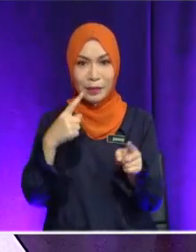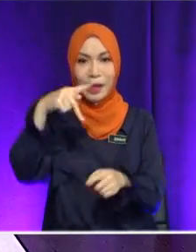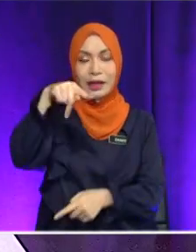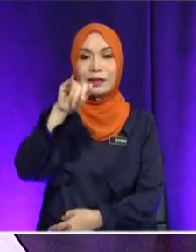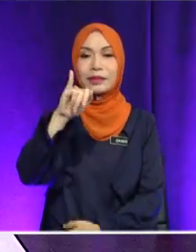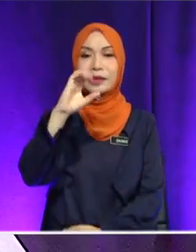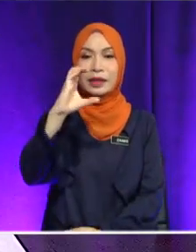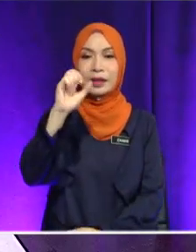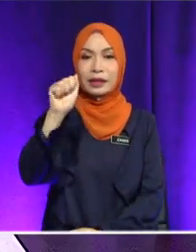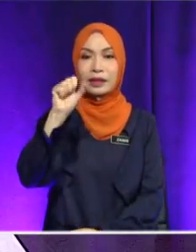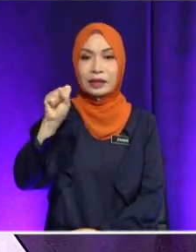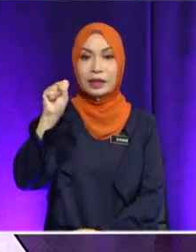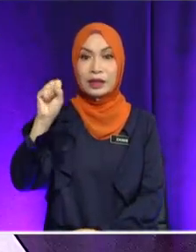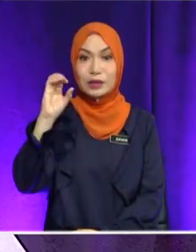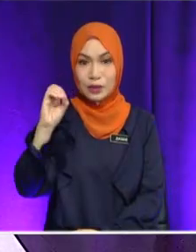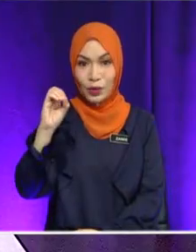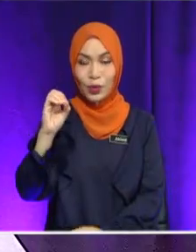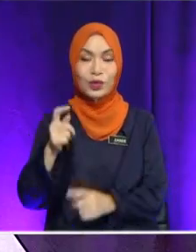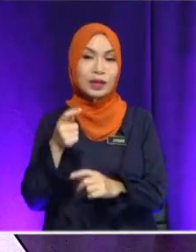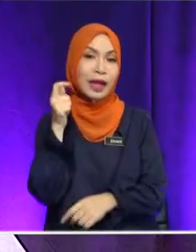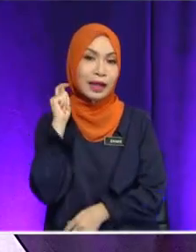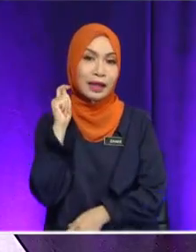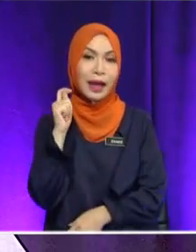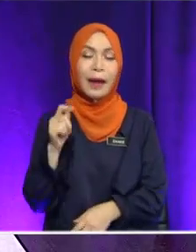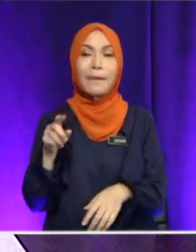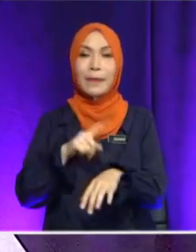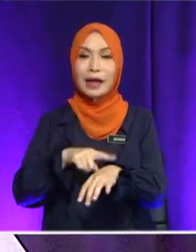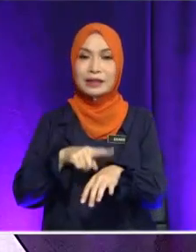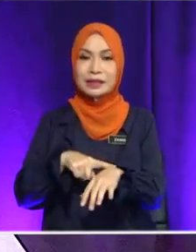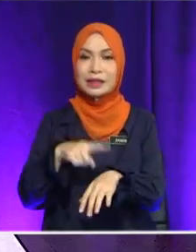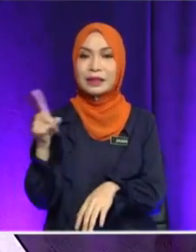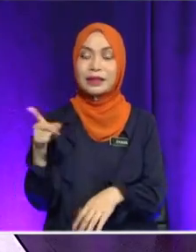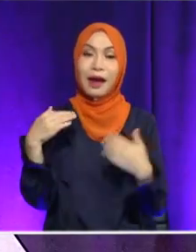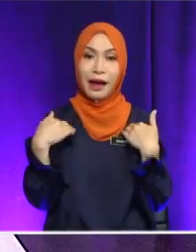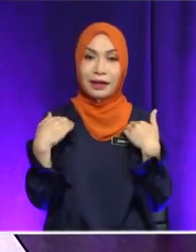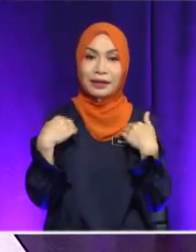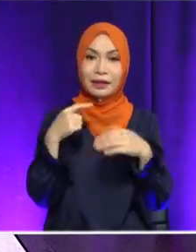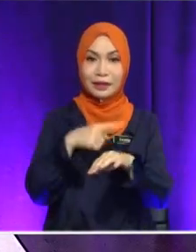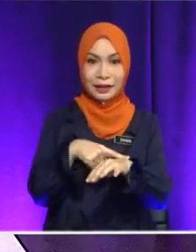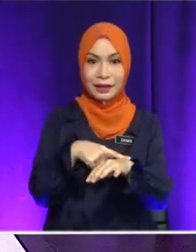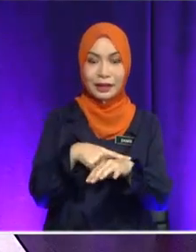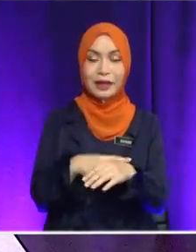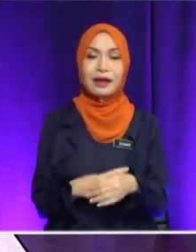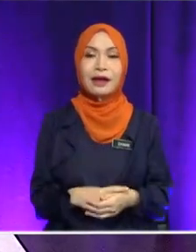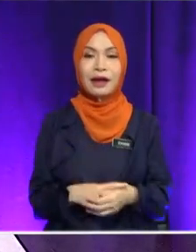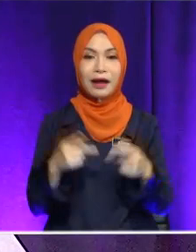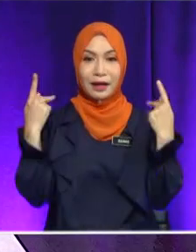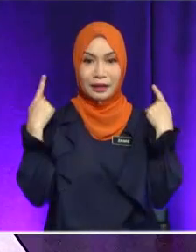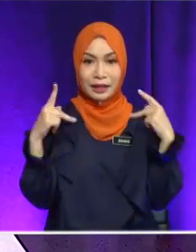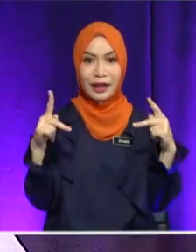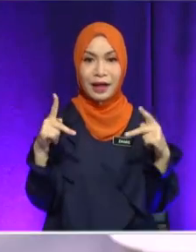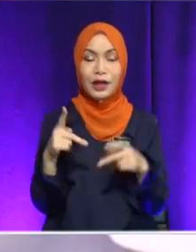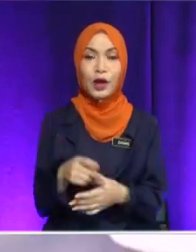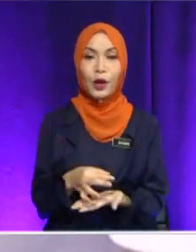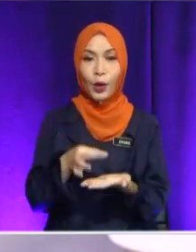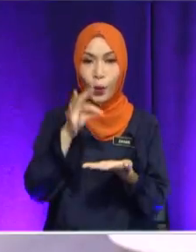suatu beliau berada di TV sekarang nih kita mengambil inspirasi dengan